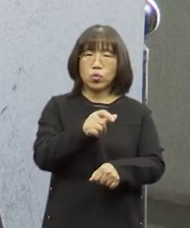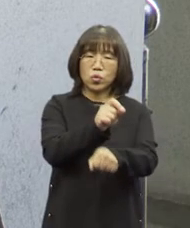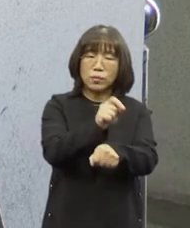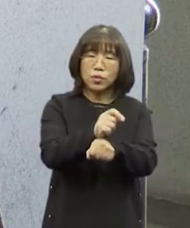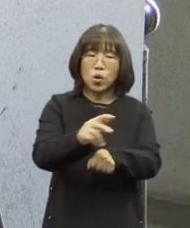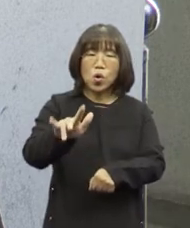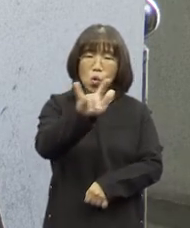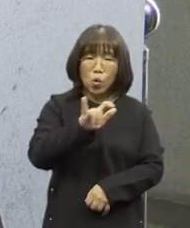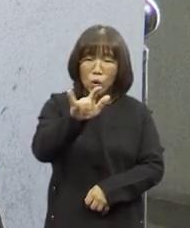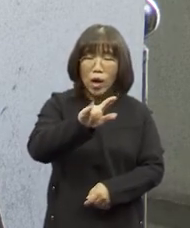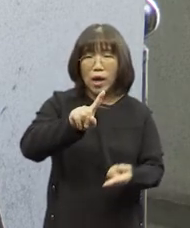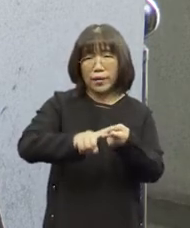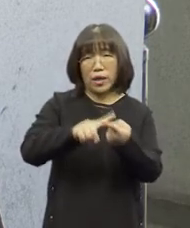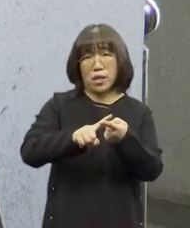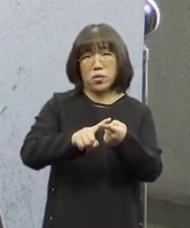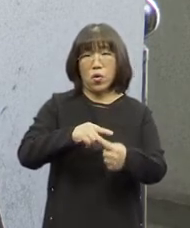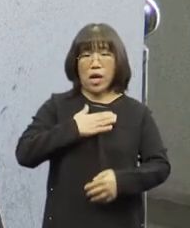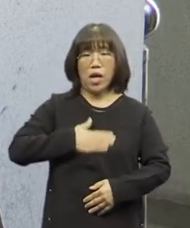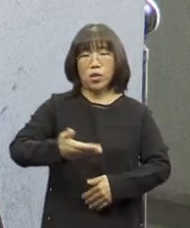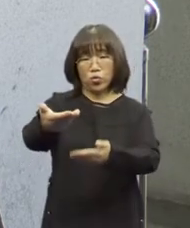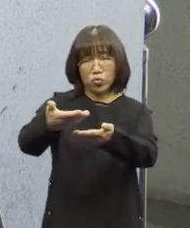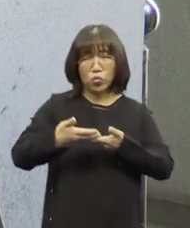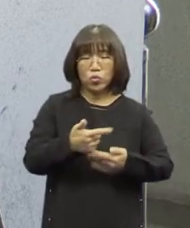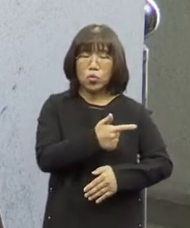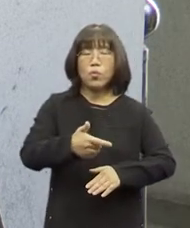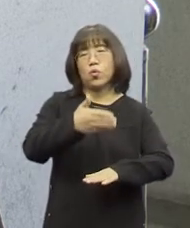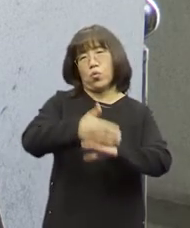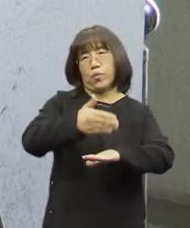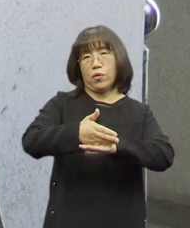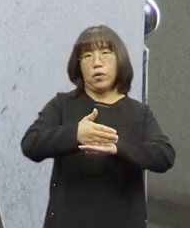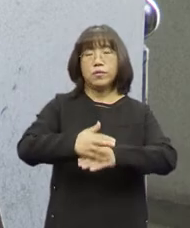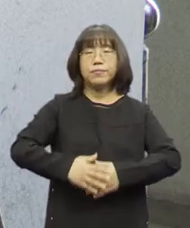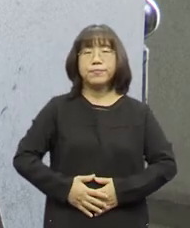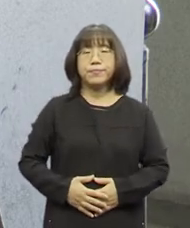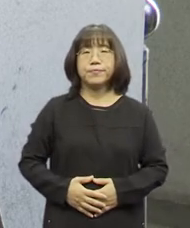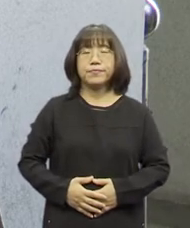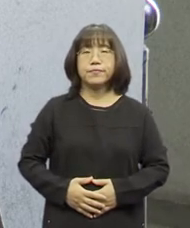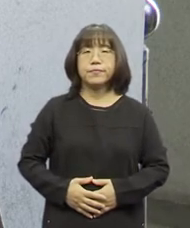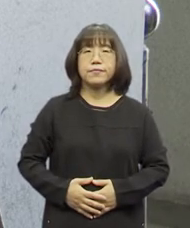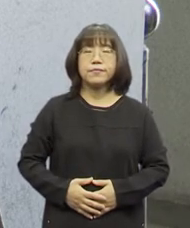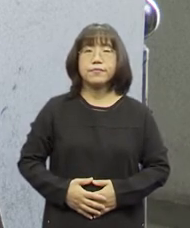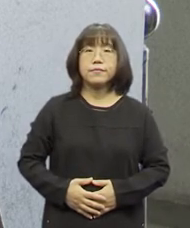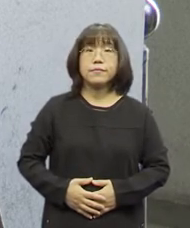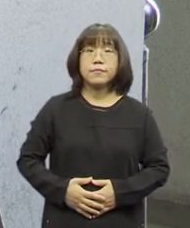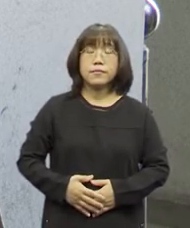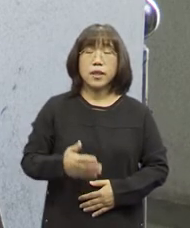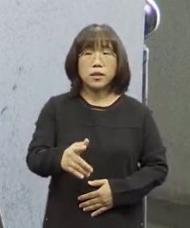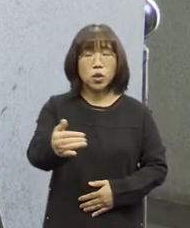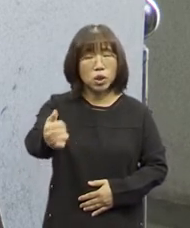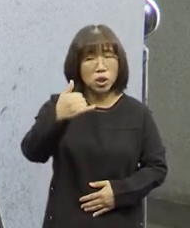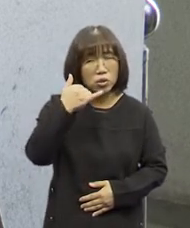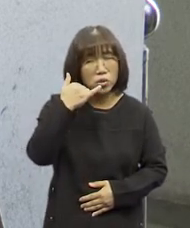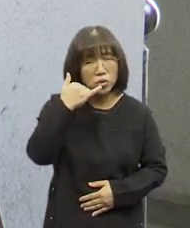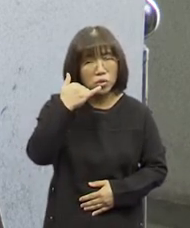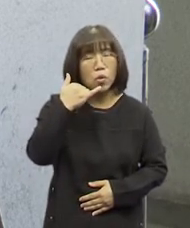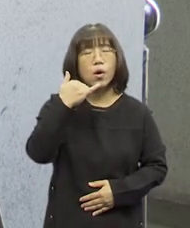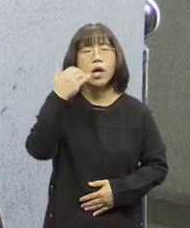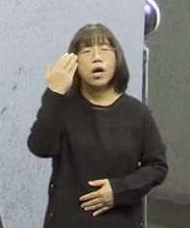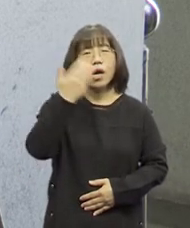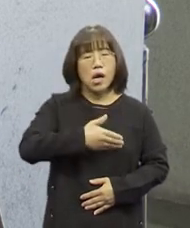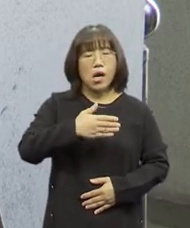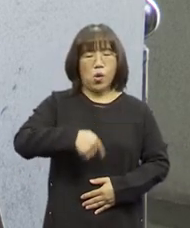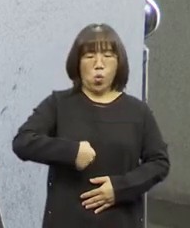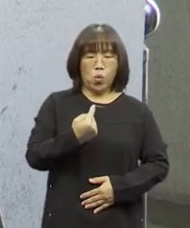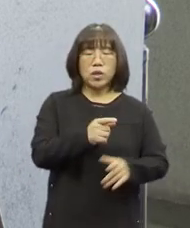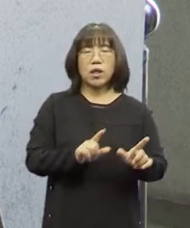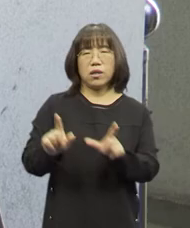받았거든. 동사무소 그 멘트 코로나 관련 그 너무 고맙더라고요. 근데 제가 그걸